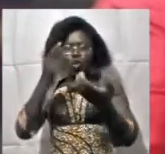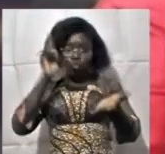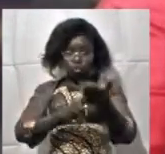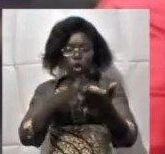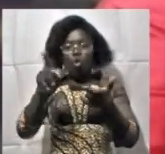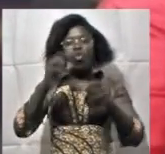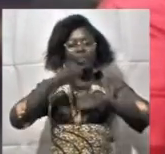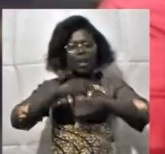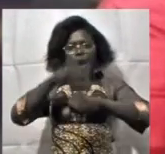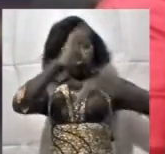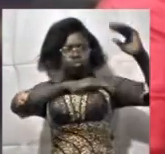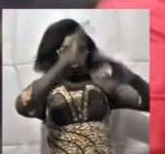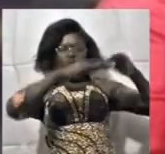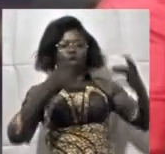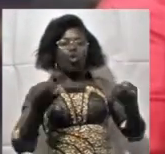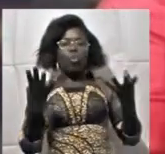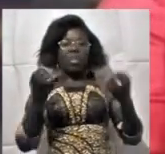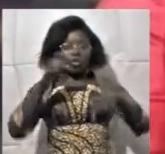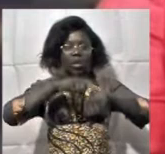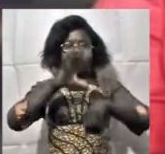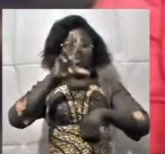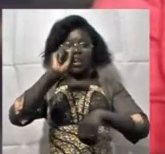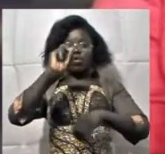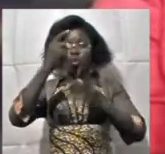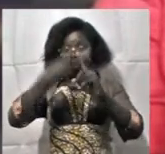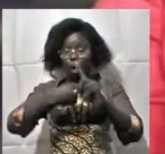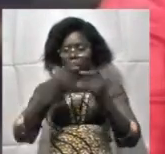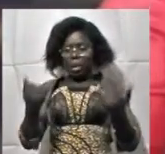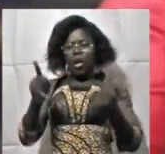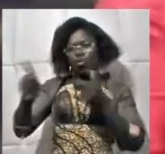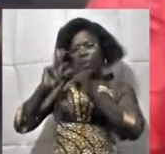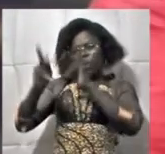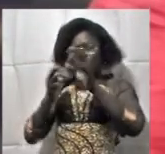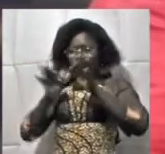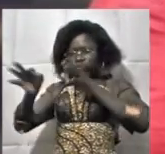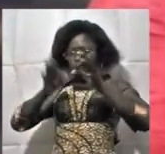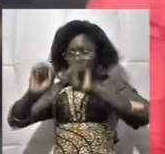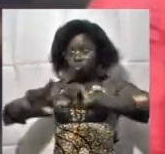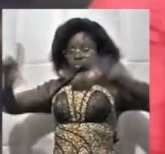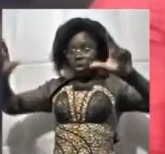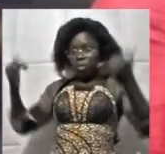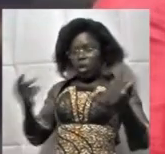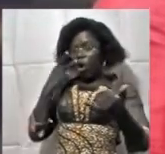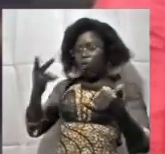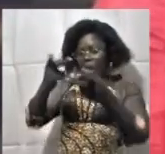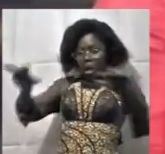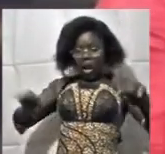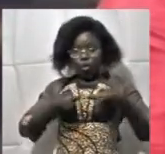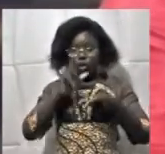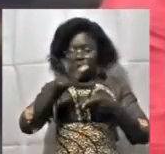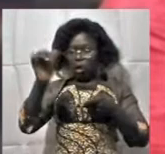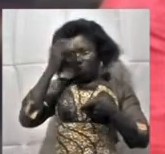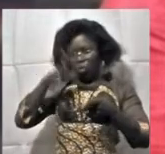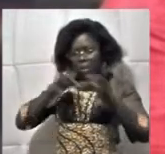a signé le bail amphithéotique avec l'État et dispose de 30 mois maximum pour achever cet ouvrage.